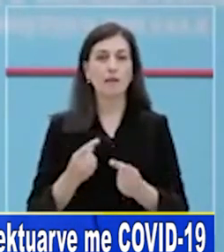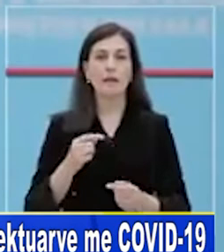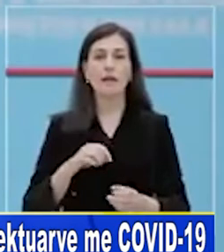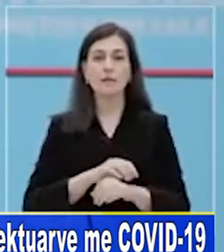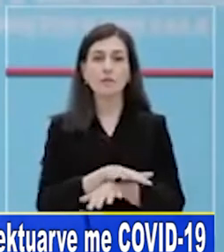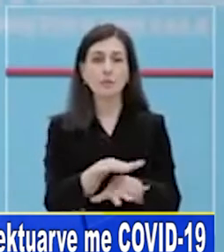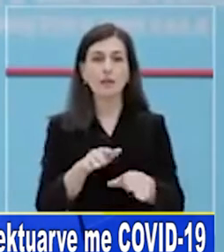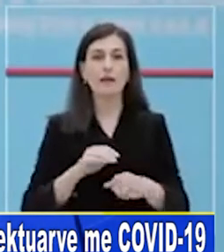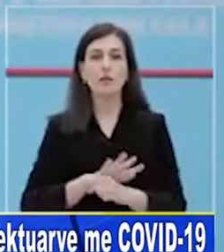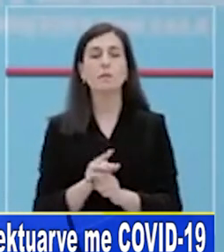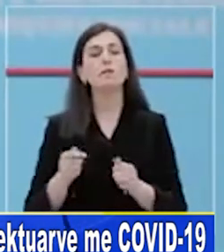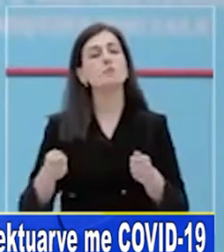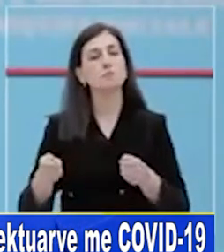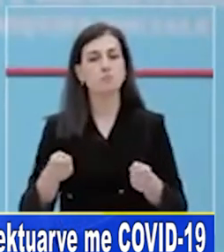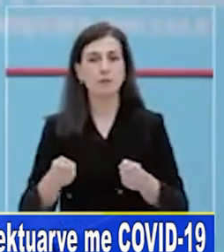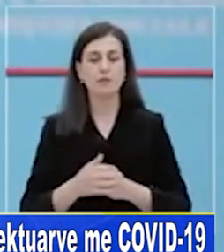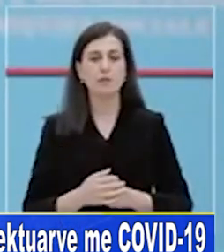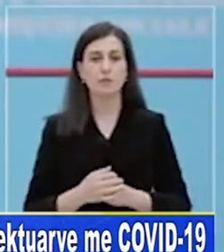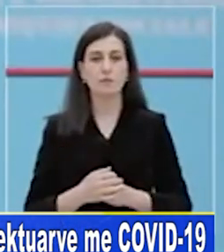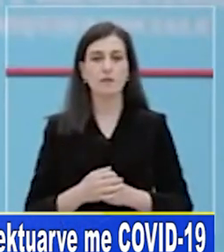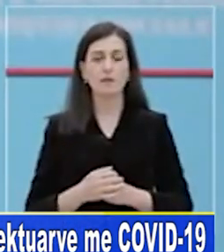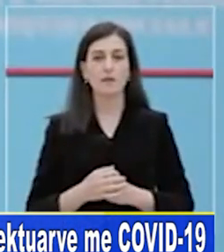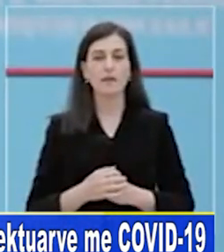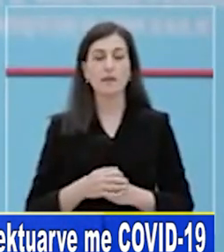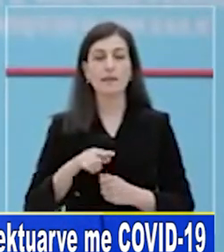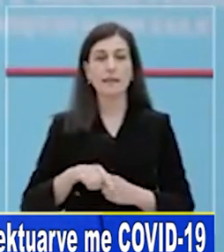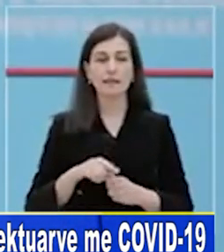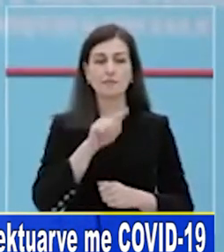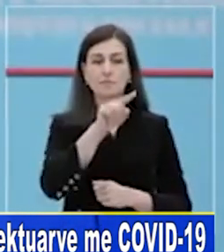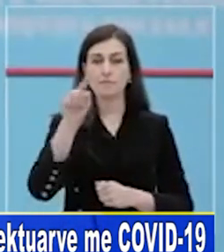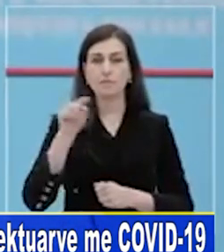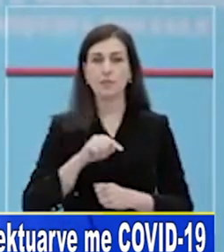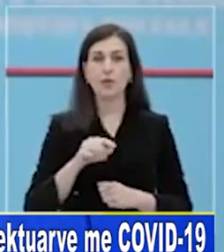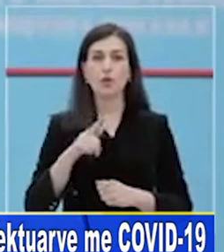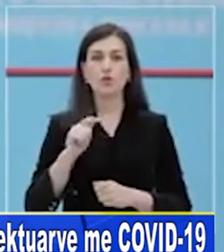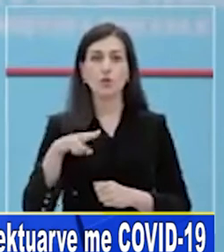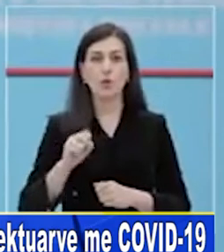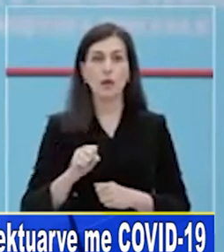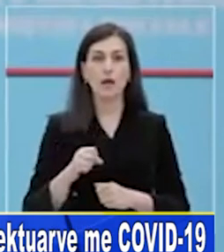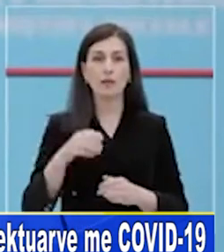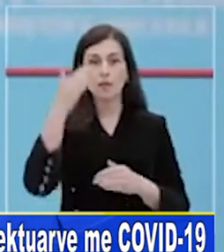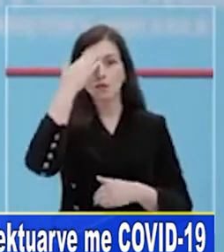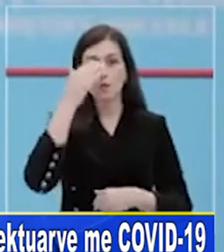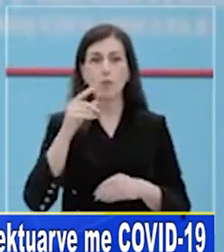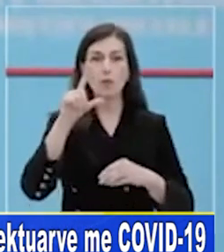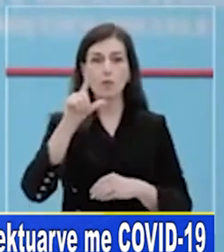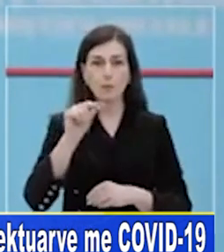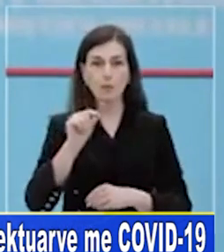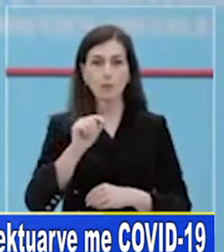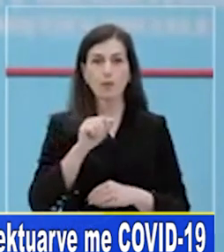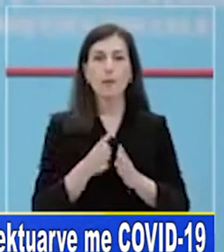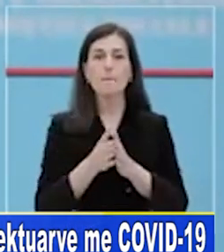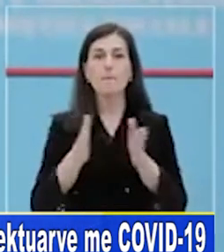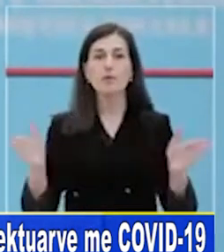tonë paraqitet e qëndrueshme. Kalimi i zonave aktive në zona jo aktive për COVID-19 e ka zgjeruar hartën e të